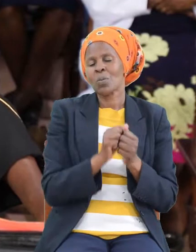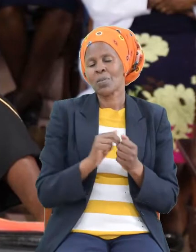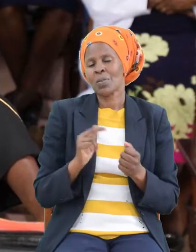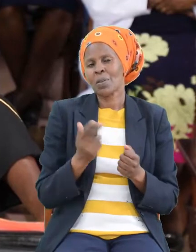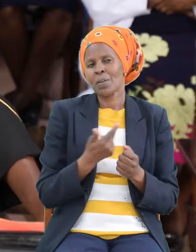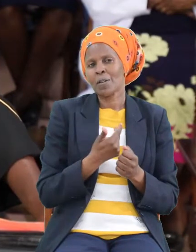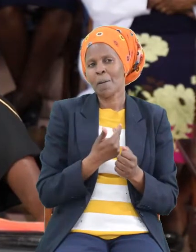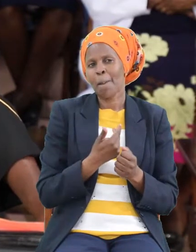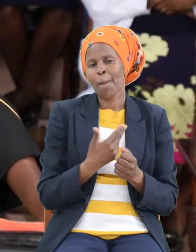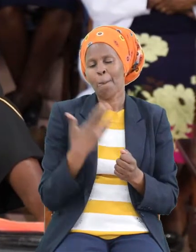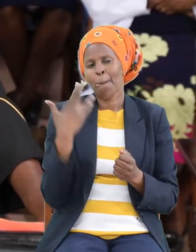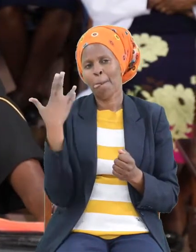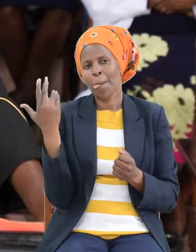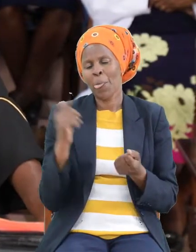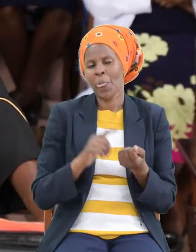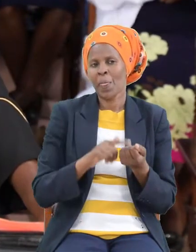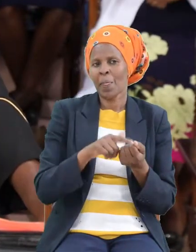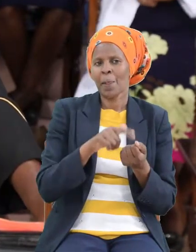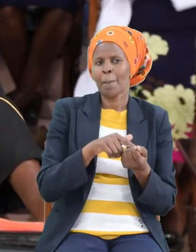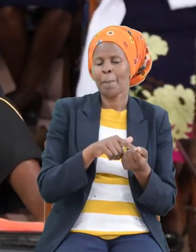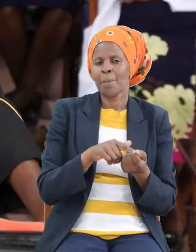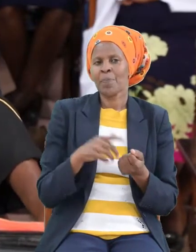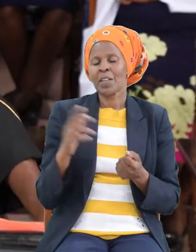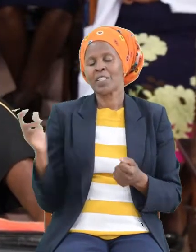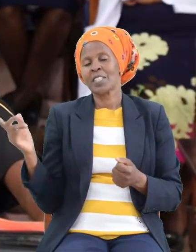Na kitu ya ine, na ndiye namalizia naye,